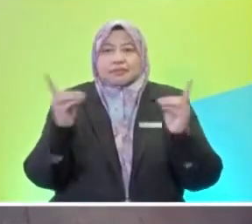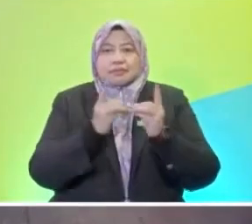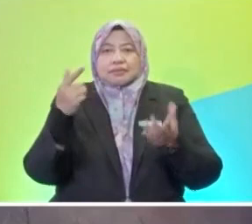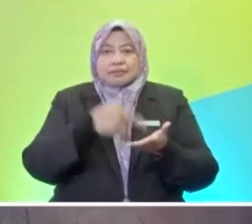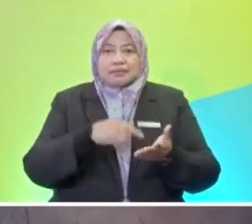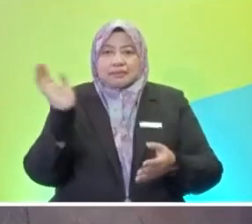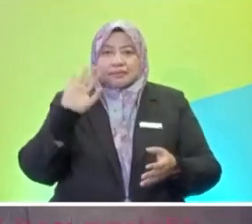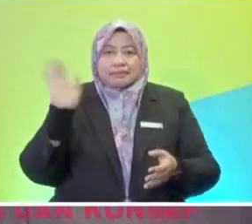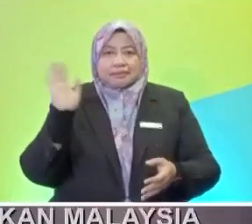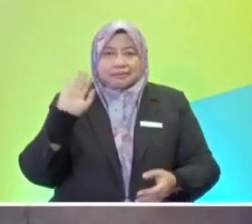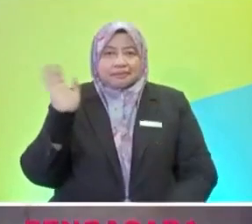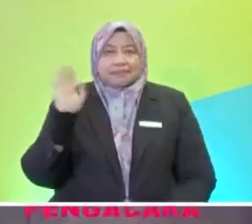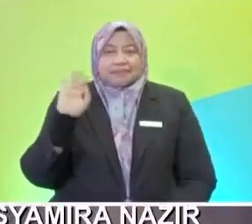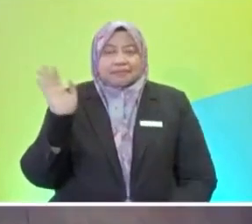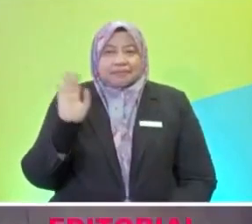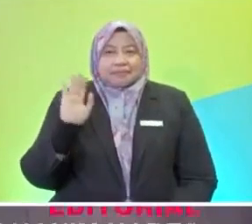sejahtera bye